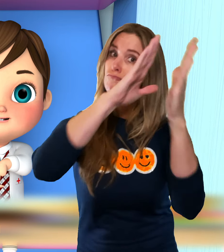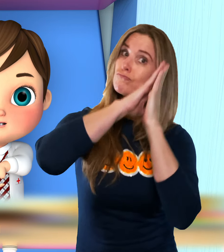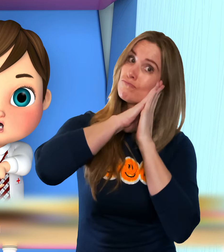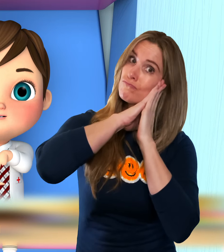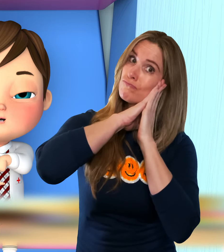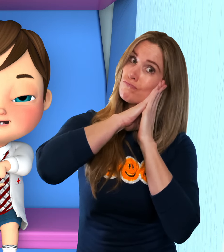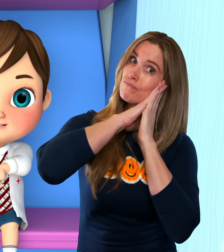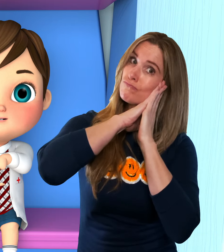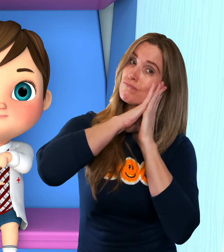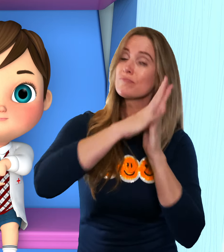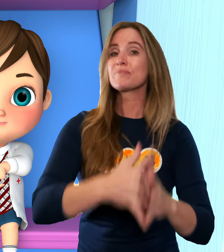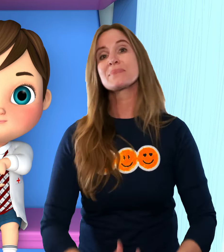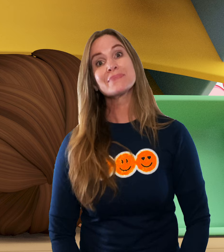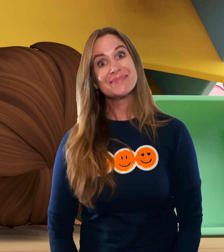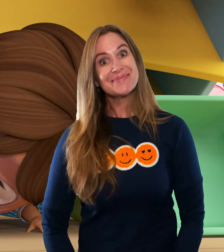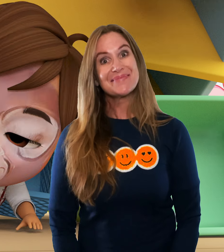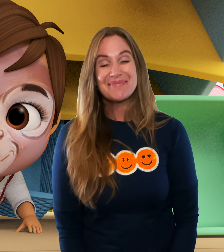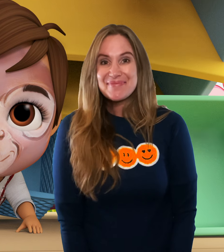れ